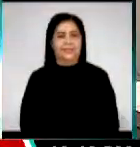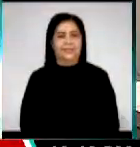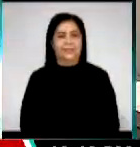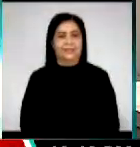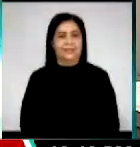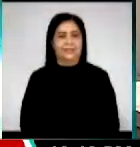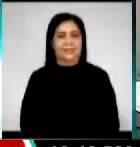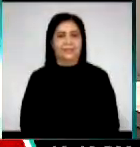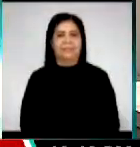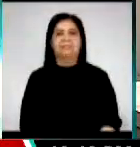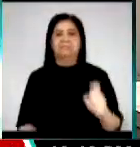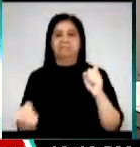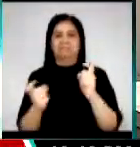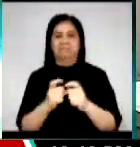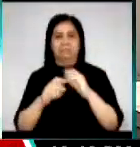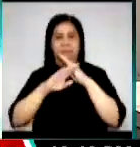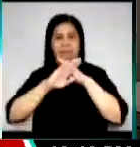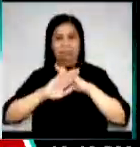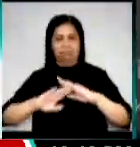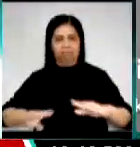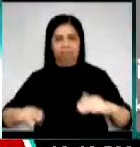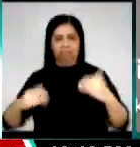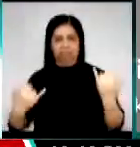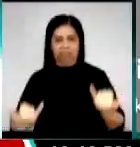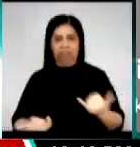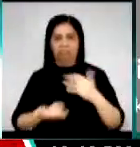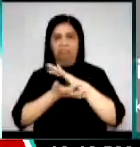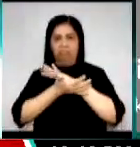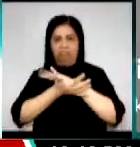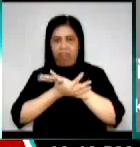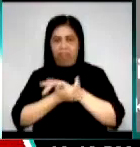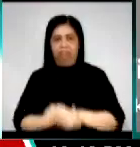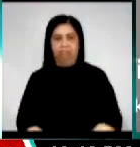Napalitan ito ng katahimikan ngayong pandemya.